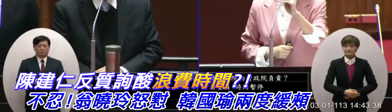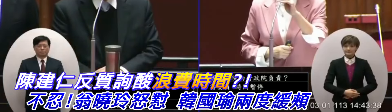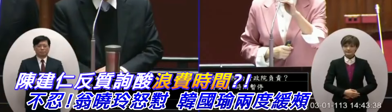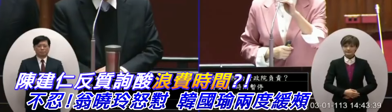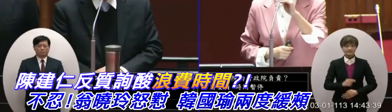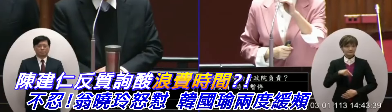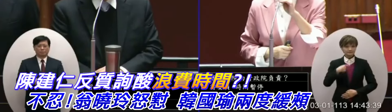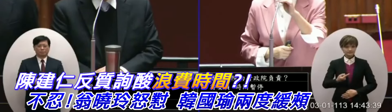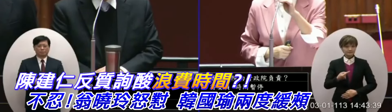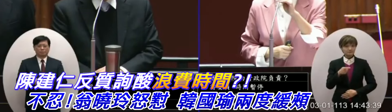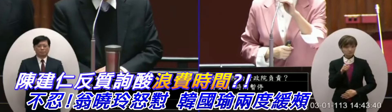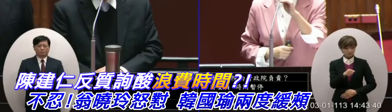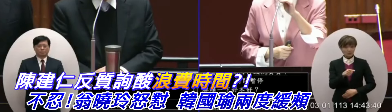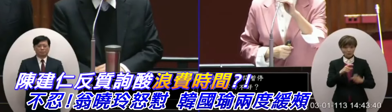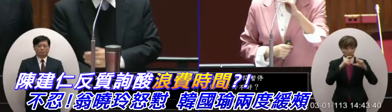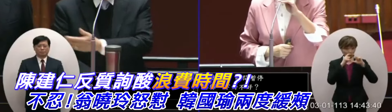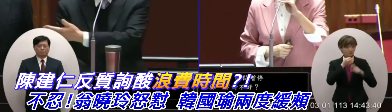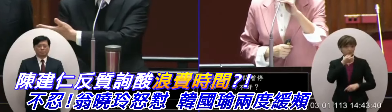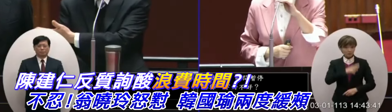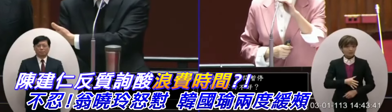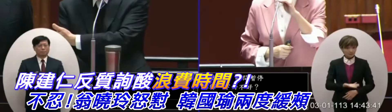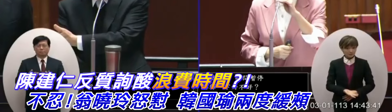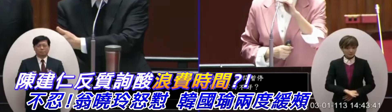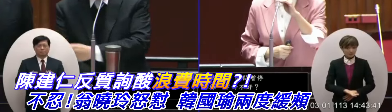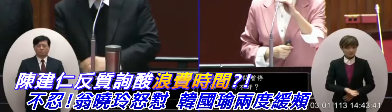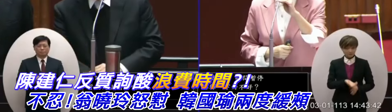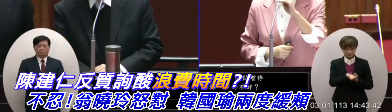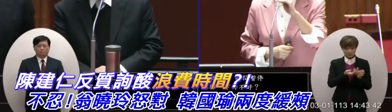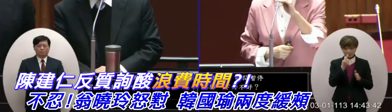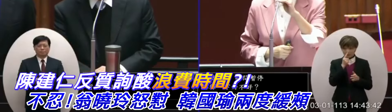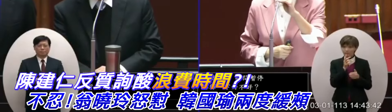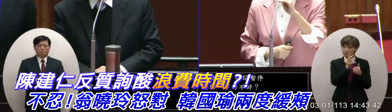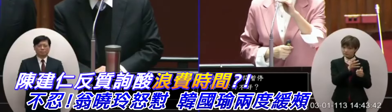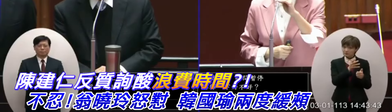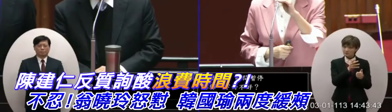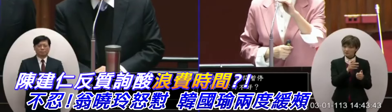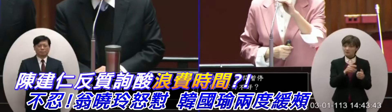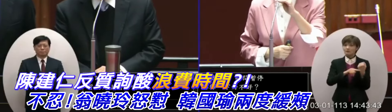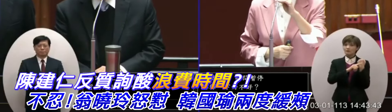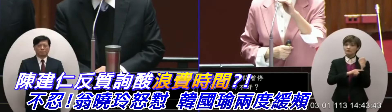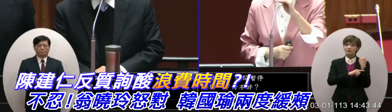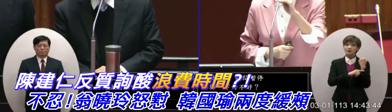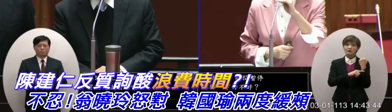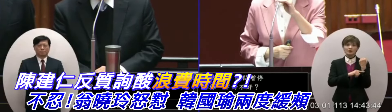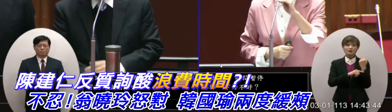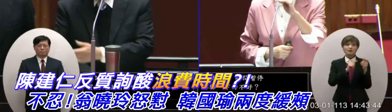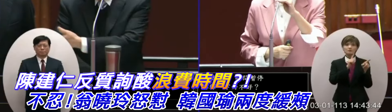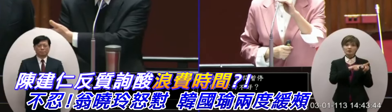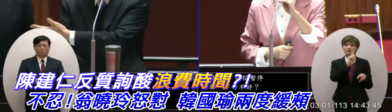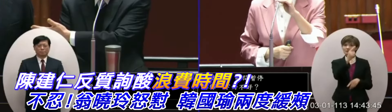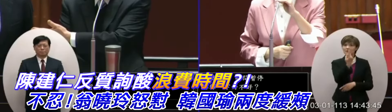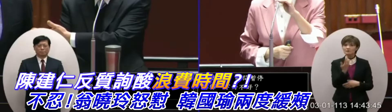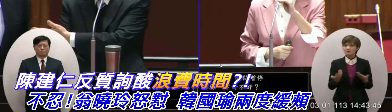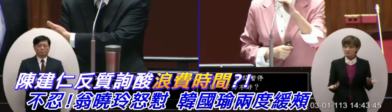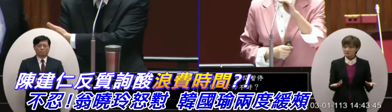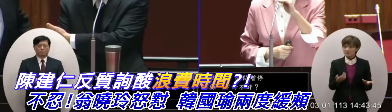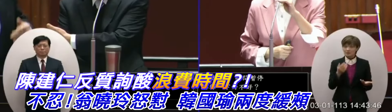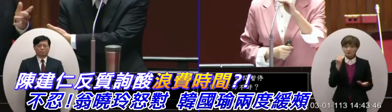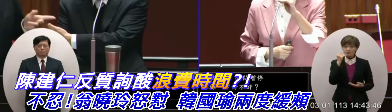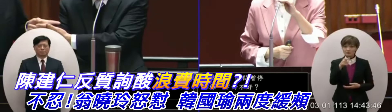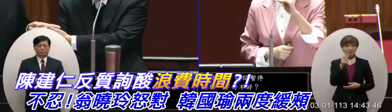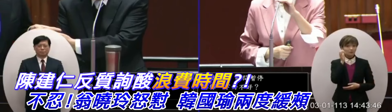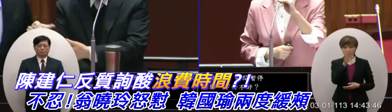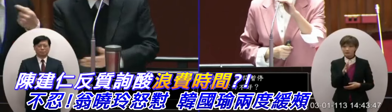那接下来你们是不愿意回答我刚刚所提的问题，到底法院依据何在吗？如果不愿意的话，我可以继